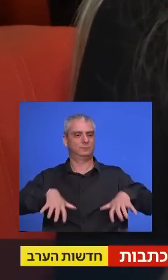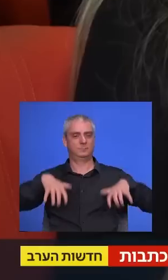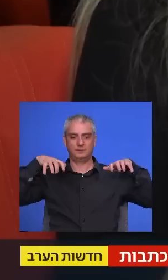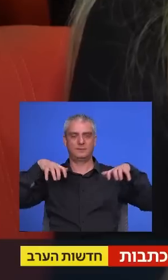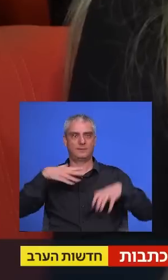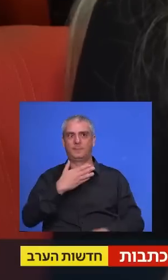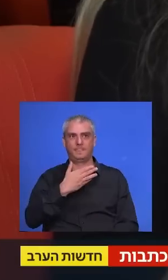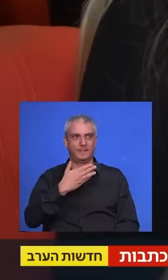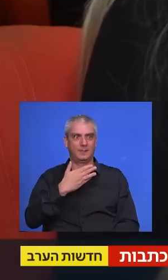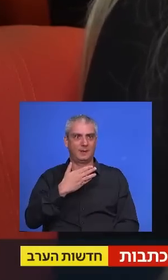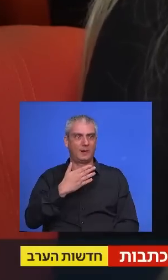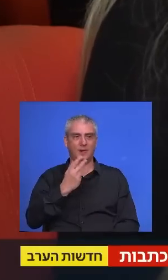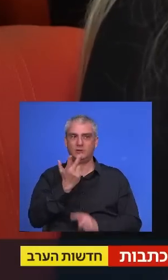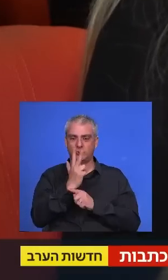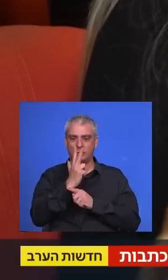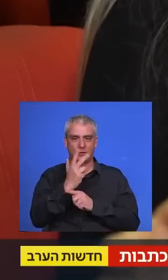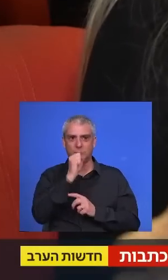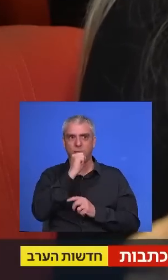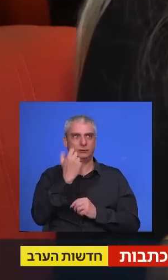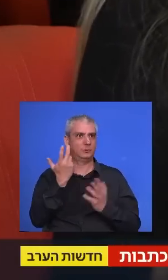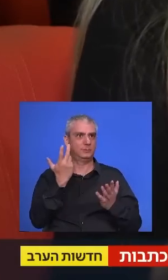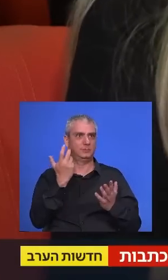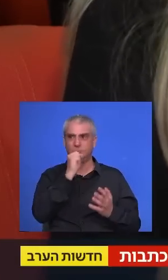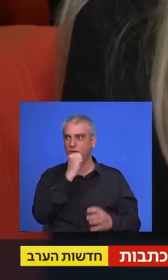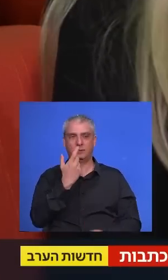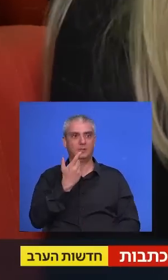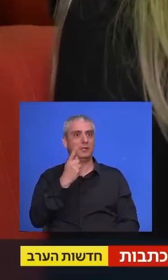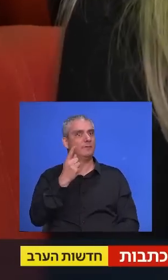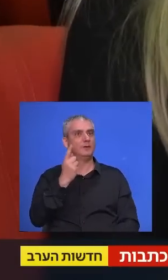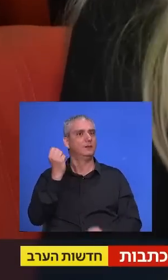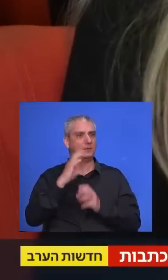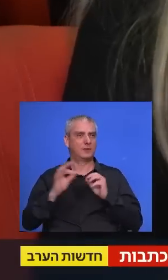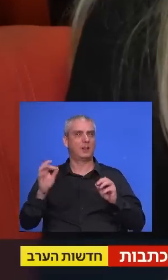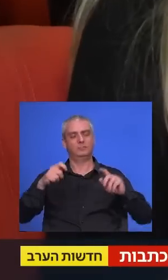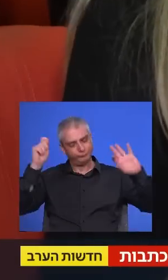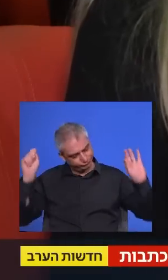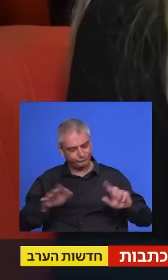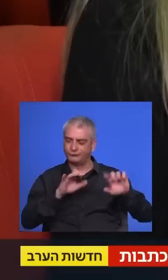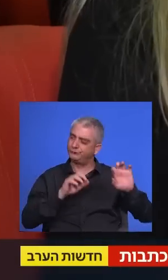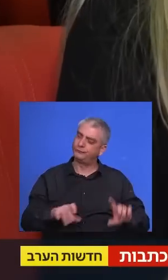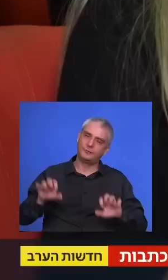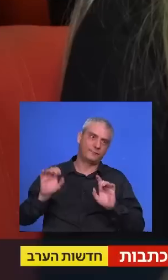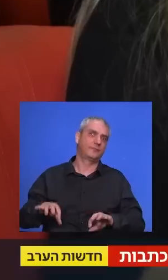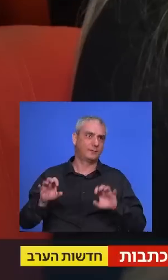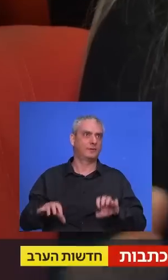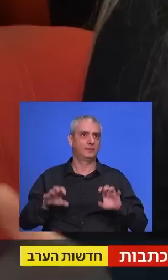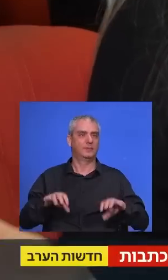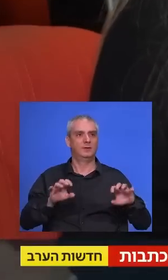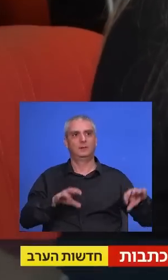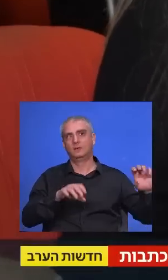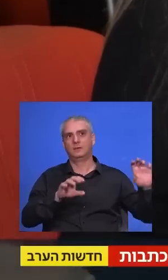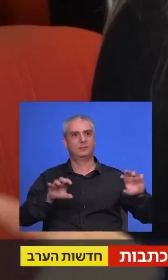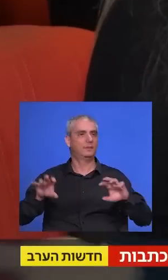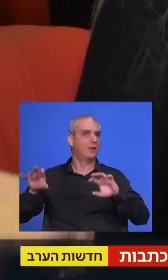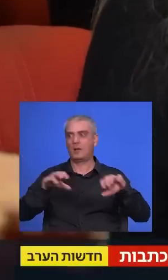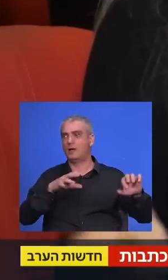הבמה 3 דקות לשיר שיר. והיא באה והיא התחילה עם הפזמון, טי-לה-לה,